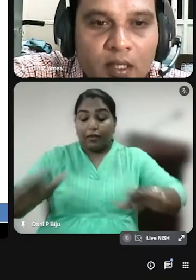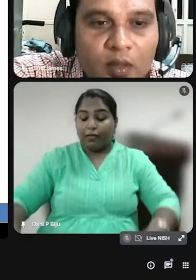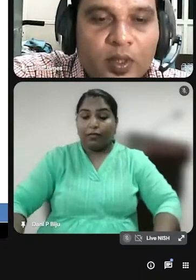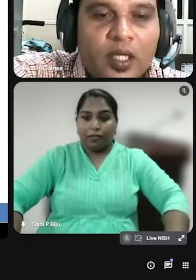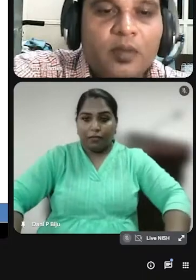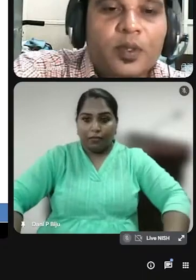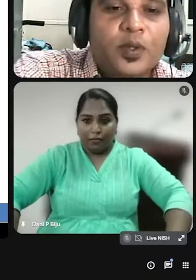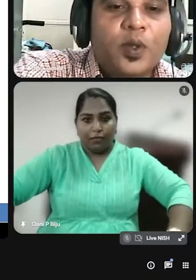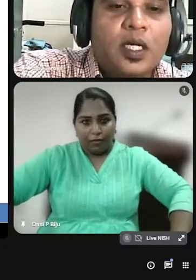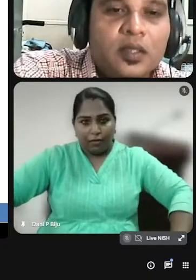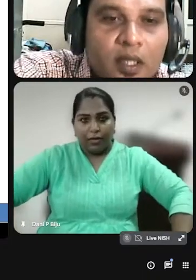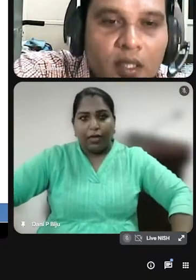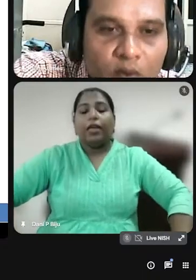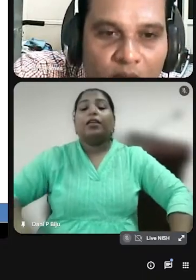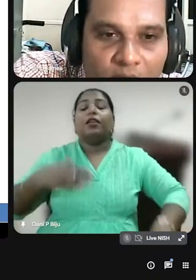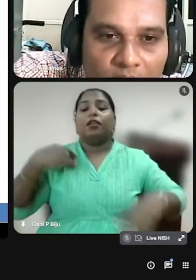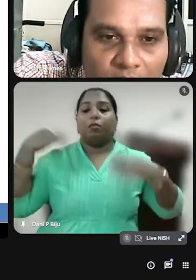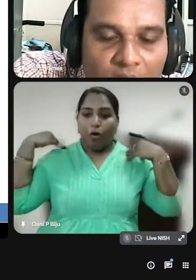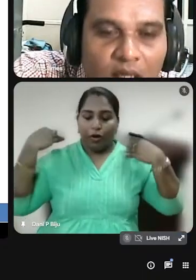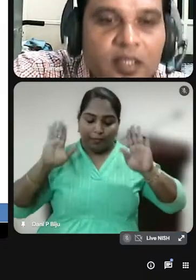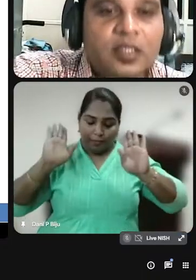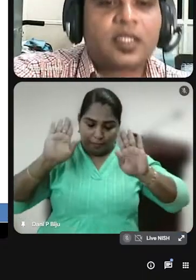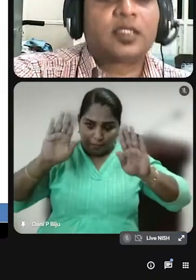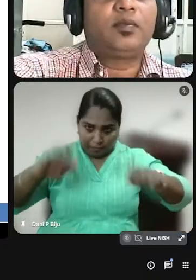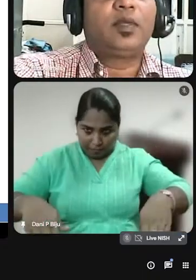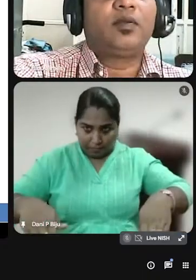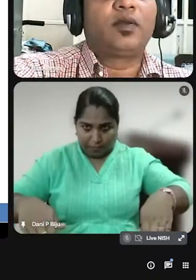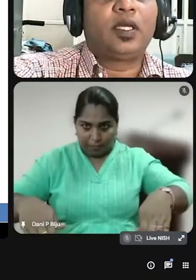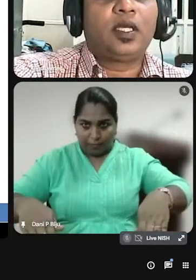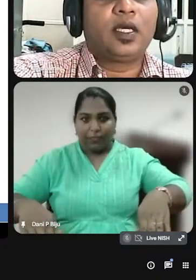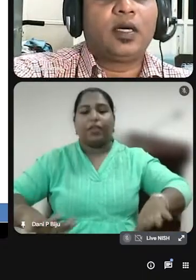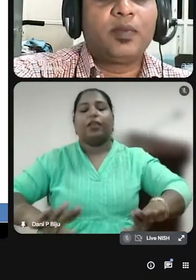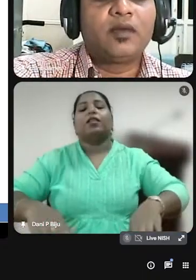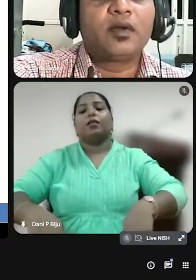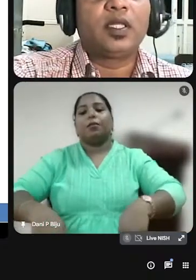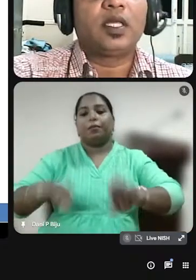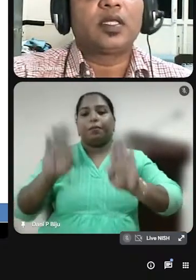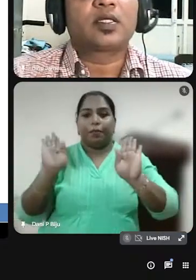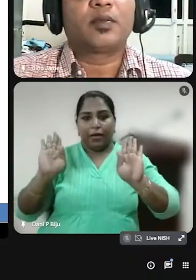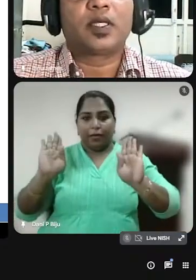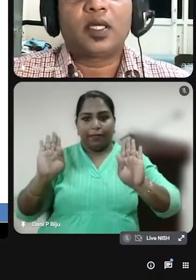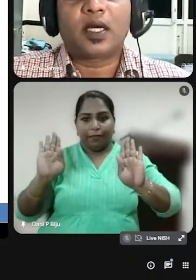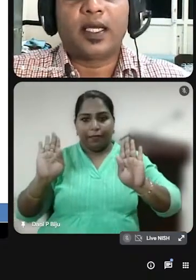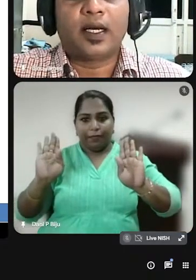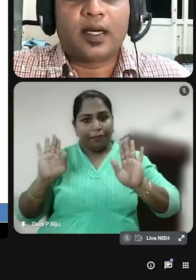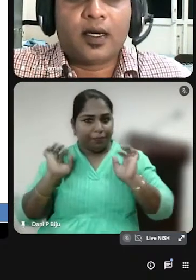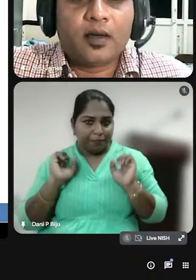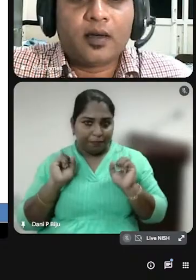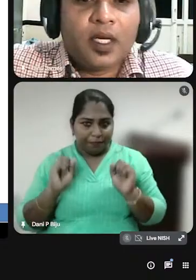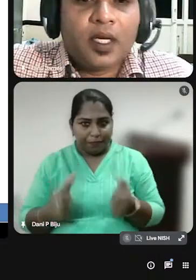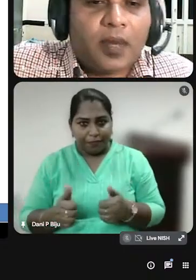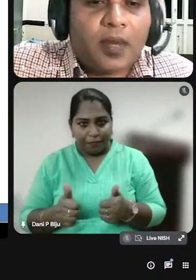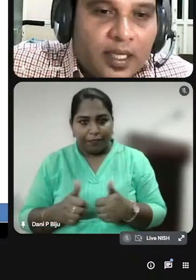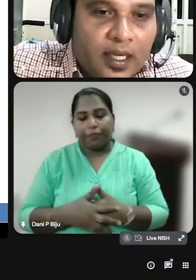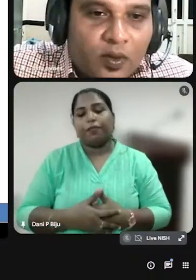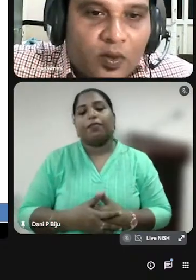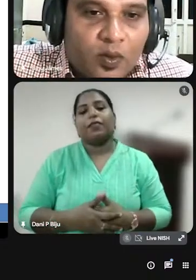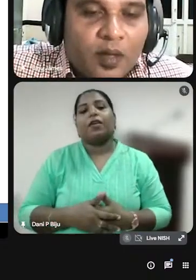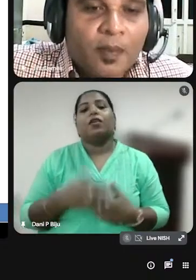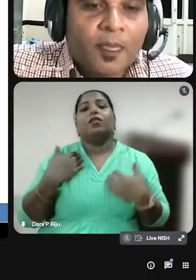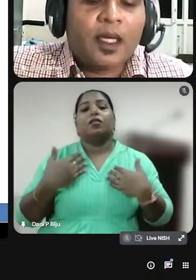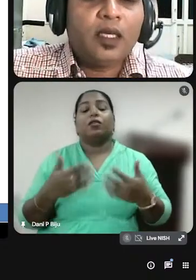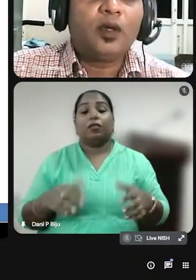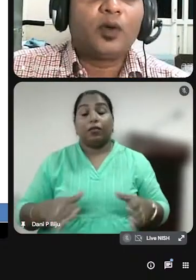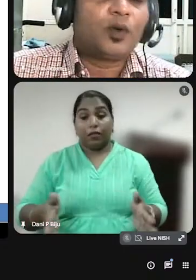മുമ്പോട്ട് എത്ര തുനിയാൻ പറ്റും അത്രയും തുനിയുക. അതിനുശേഷം നിവർന്നിരിക്കുന്ന സമയത്ത് കൈകൾ രണ്ടും റൈറ്റിലേക്ക്